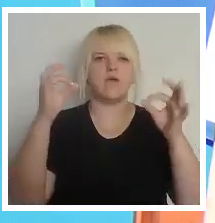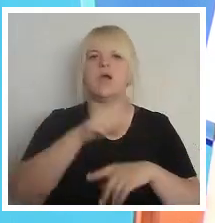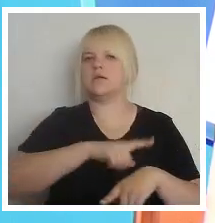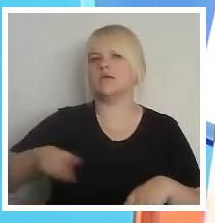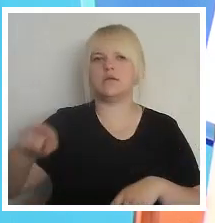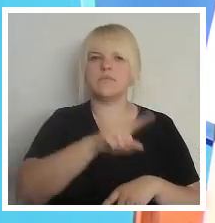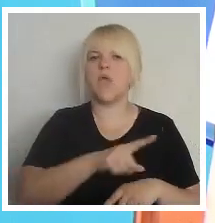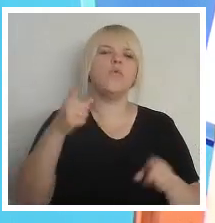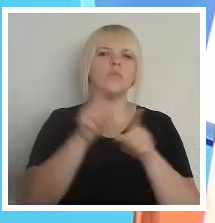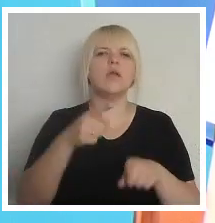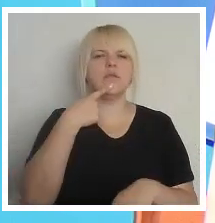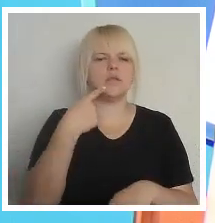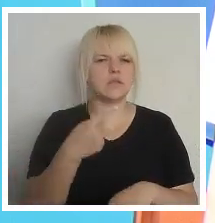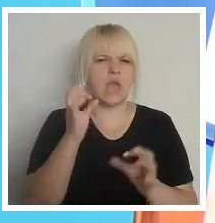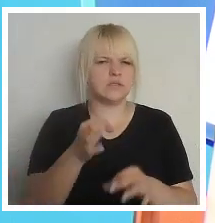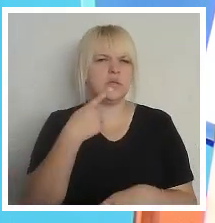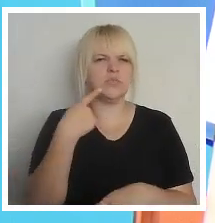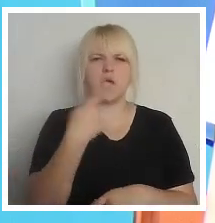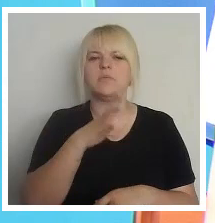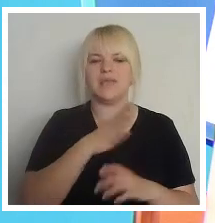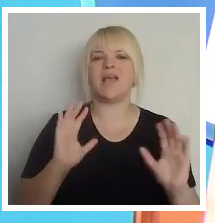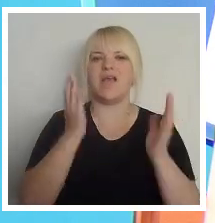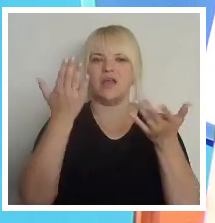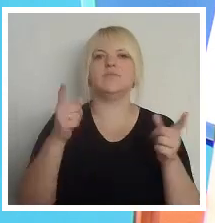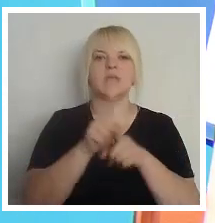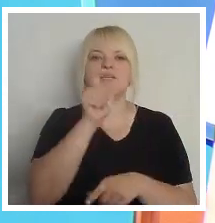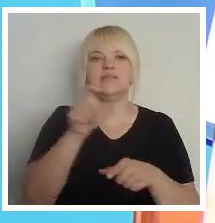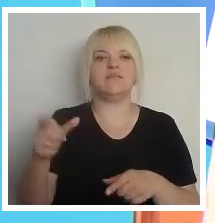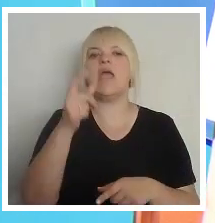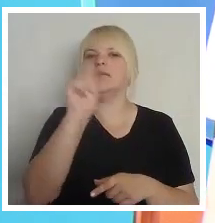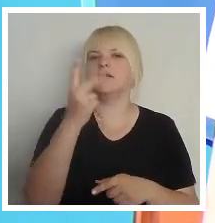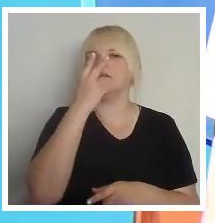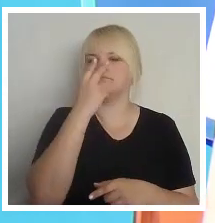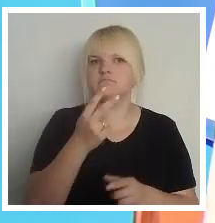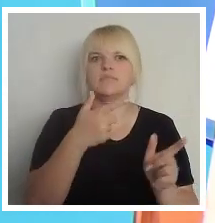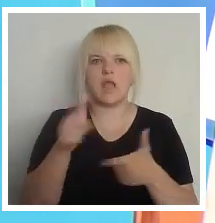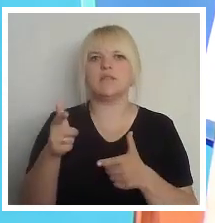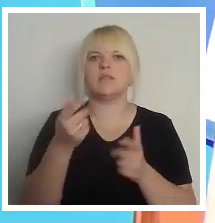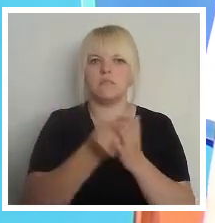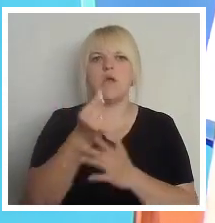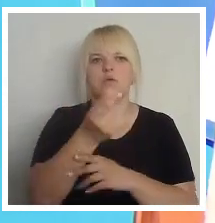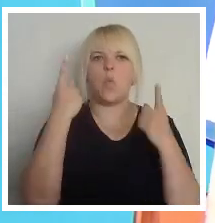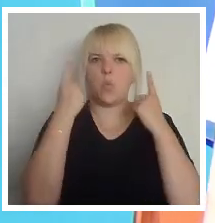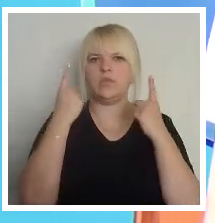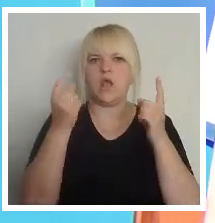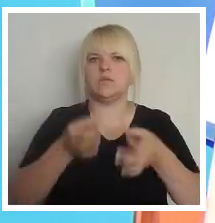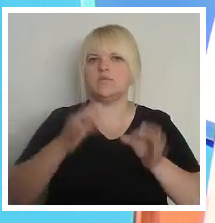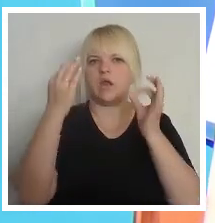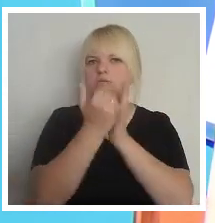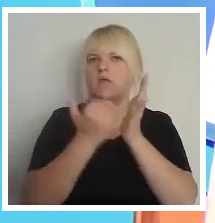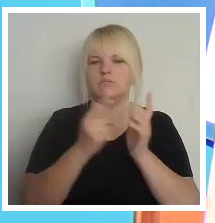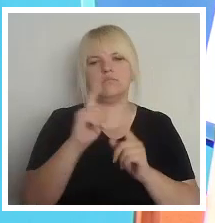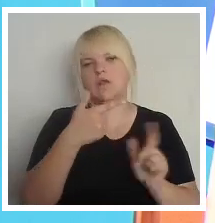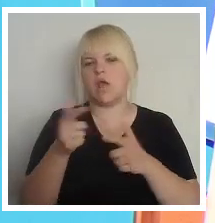arī, teiksim, tas bija viens gadījums, kur mēs redzējām, ka cilvēki ir gatavi maksāt par svarīgu unikālu saturu, jo mēs, tad, kad mēs piemēram